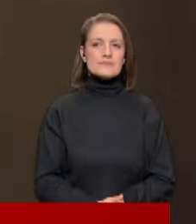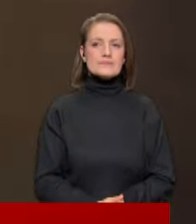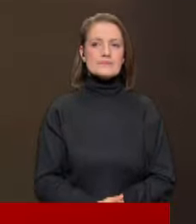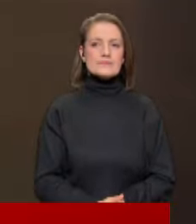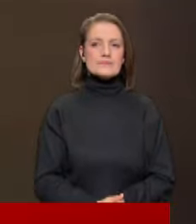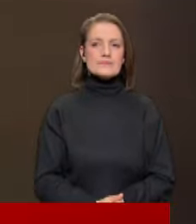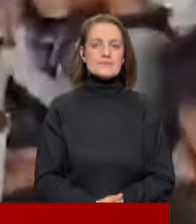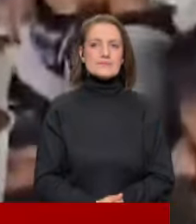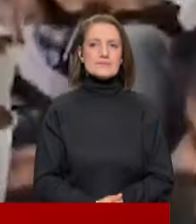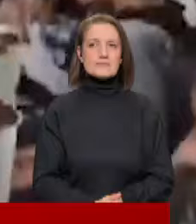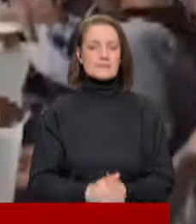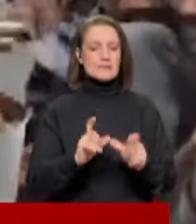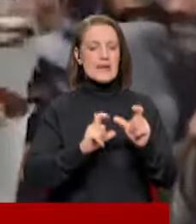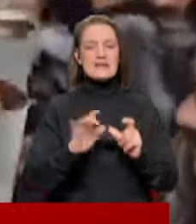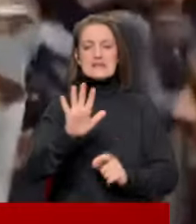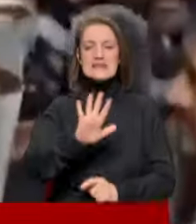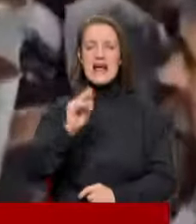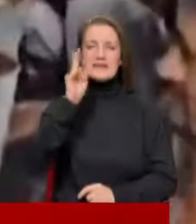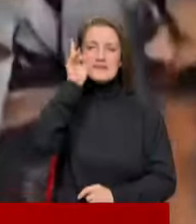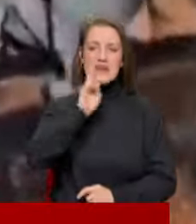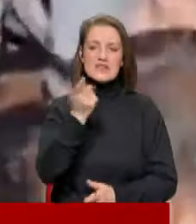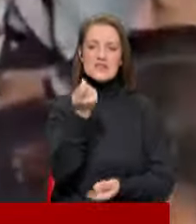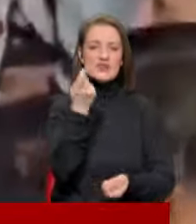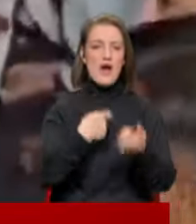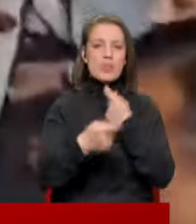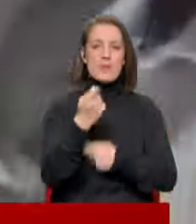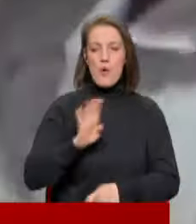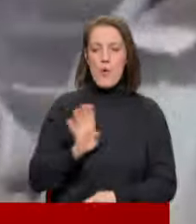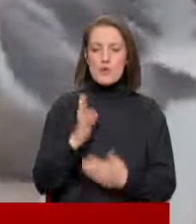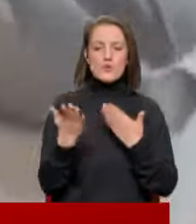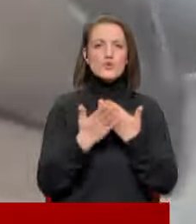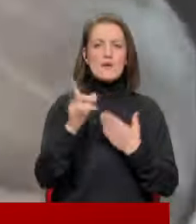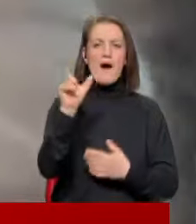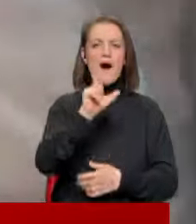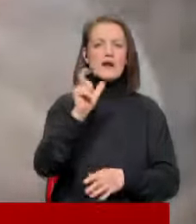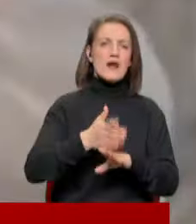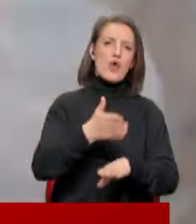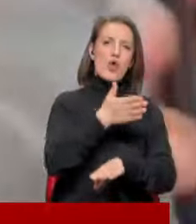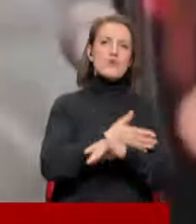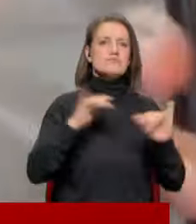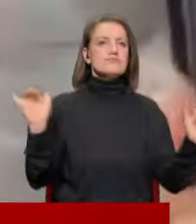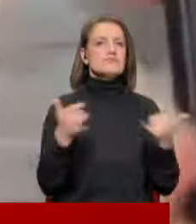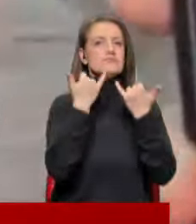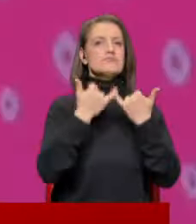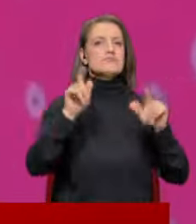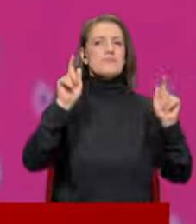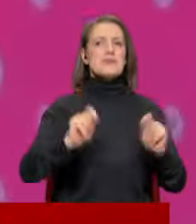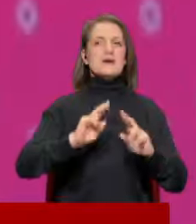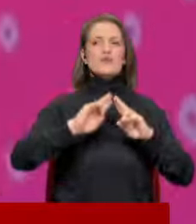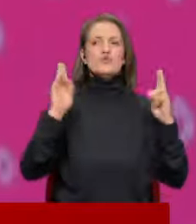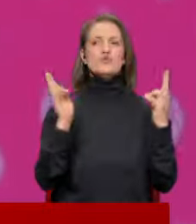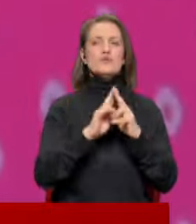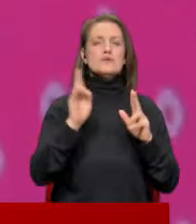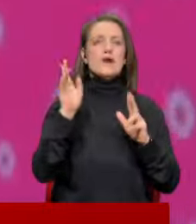bozulursa Asya kıtasının en zengin iş adamı oğlunun düğününü aylar öncesinden kutlamaya başladı dünya yıldızları